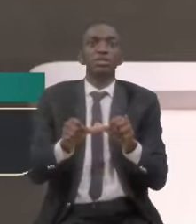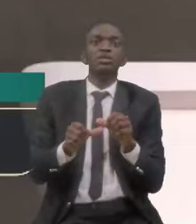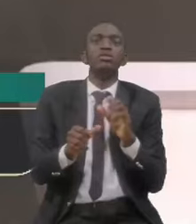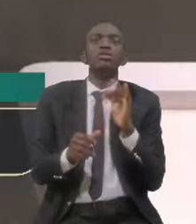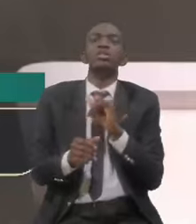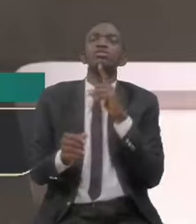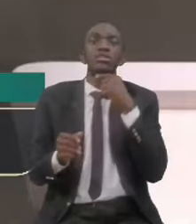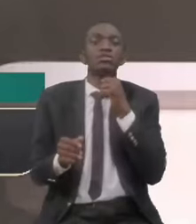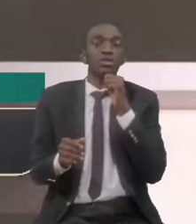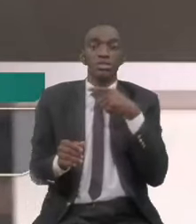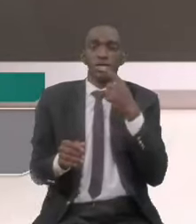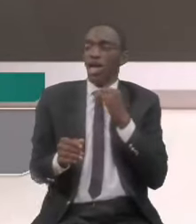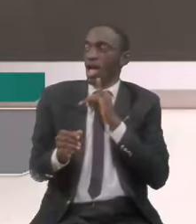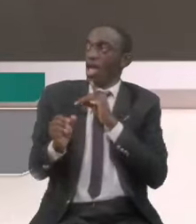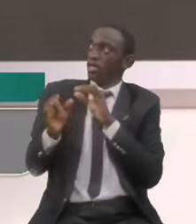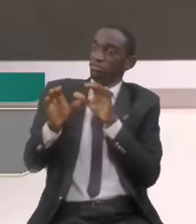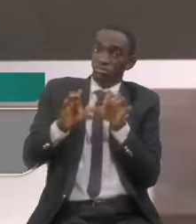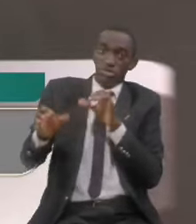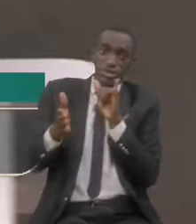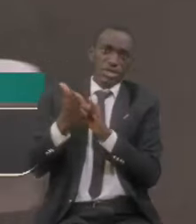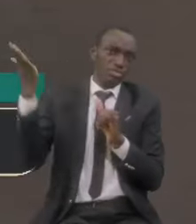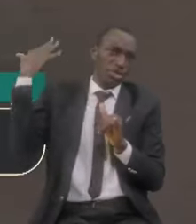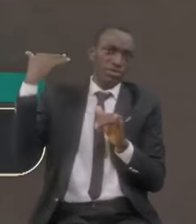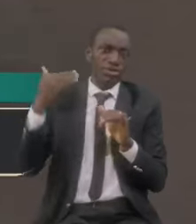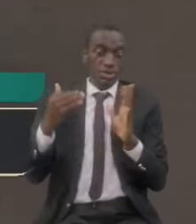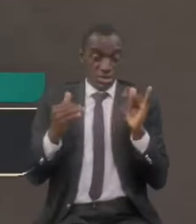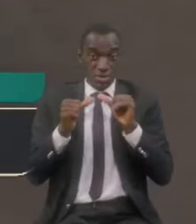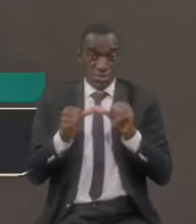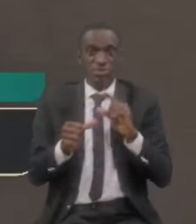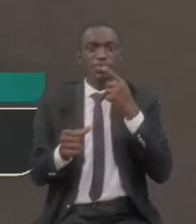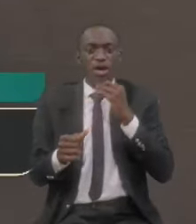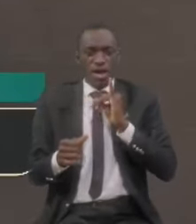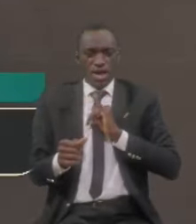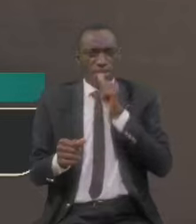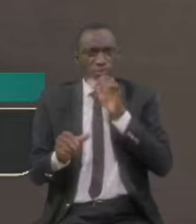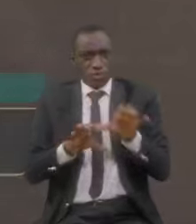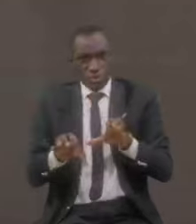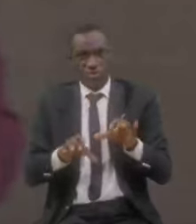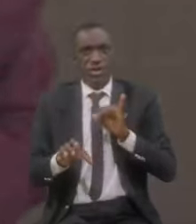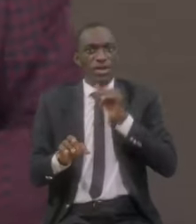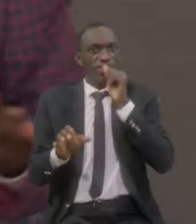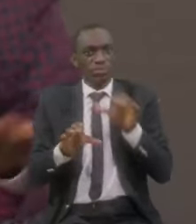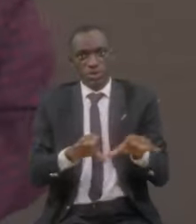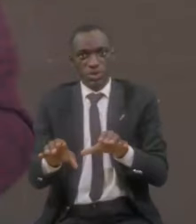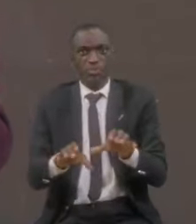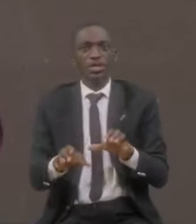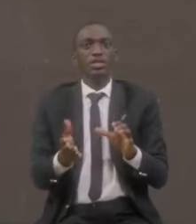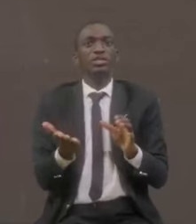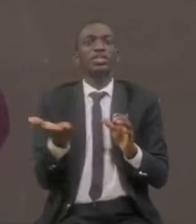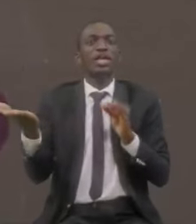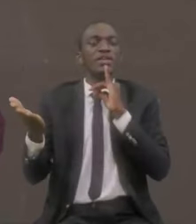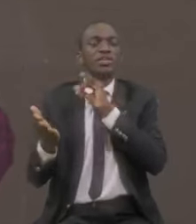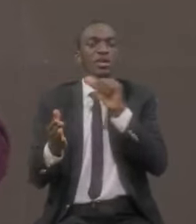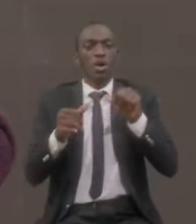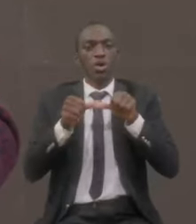disent, je le fais. Il y a donc un temps continuel dans leur vie. Cela veut